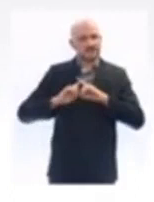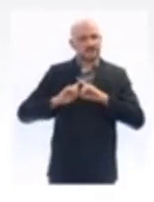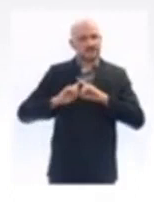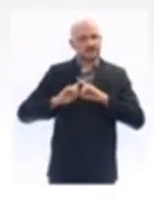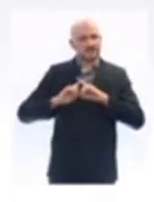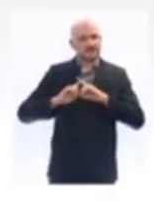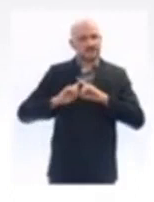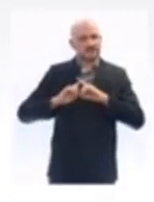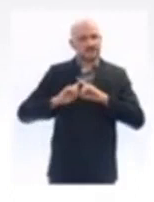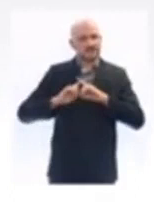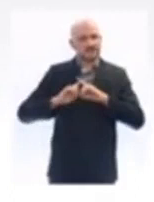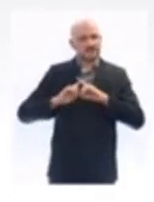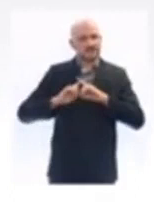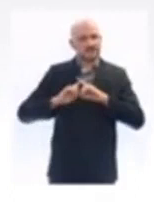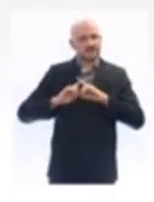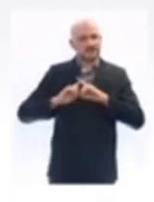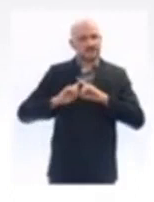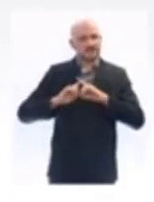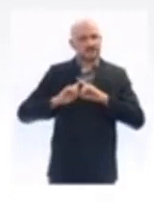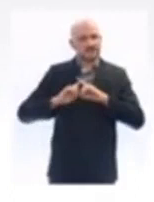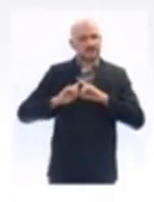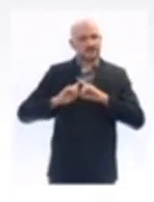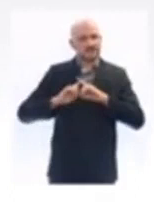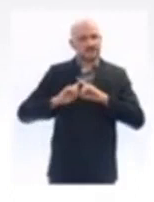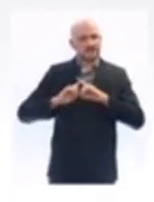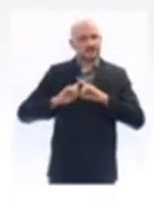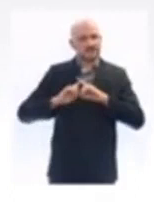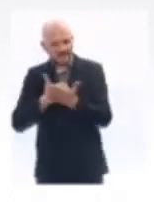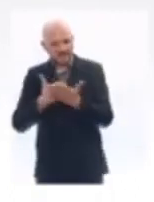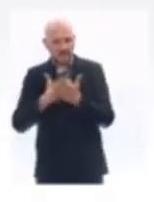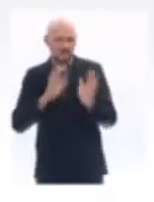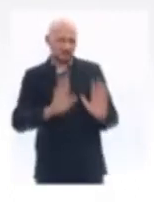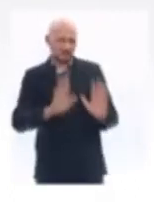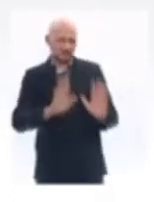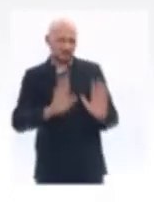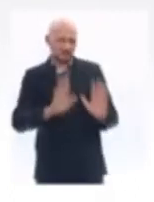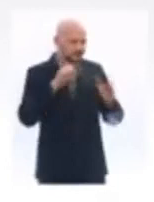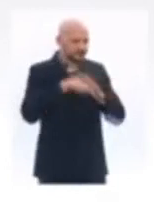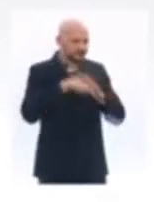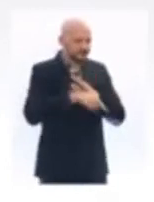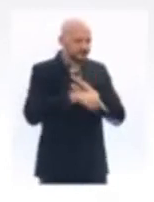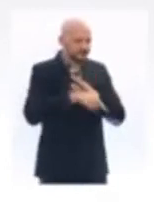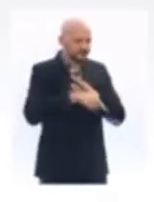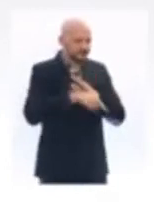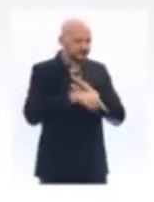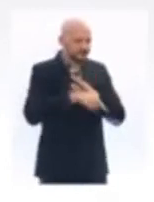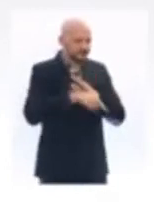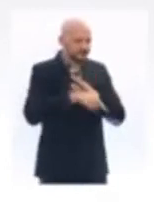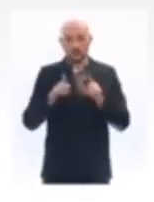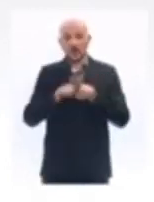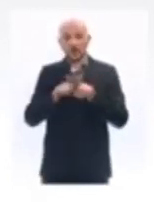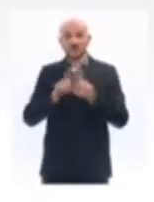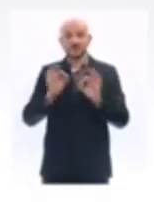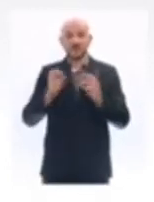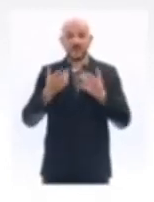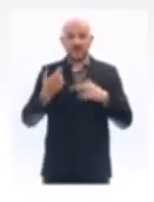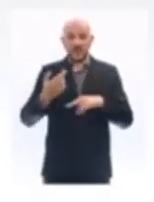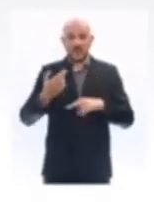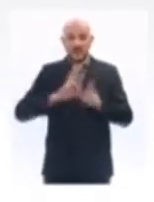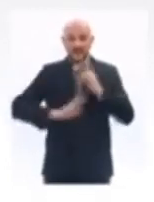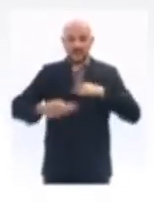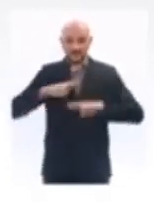brassage, parce que moins d'options, moins de déplacements des élèves classiquement. Il y a souvent aussi moins de densité au collège. Il faut aussi